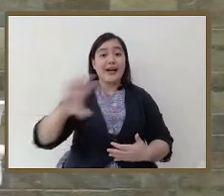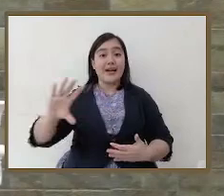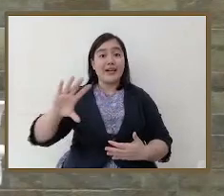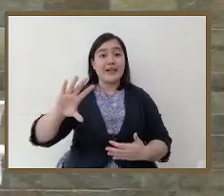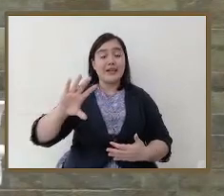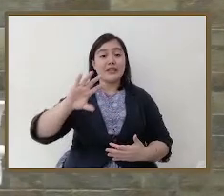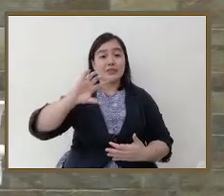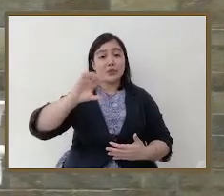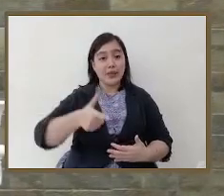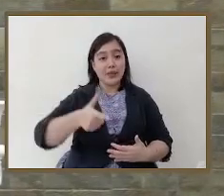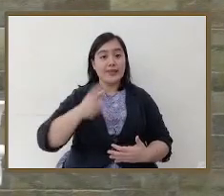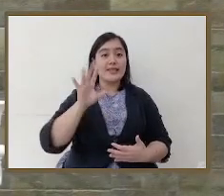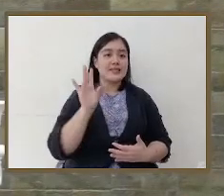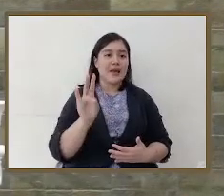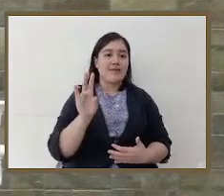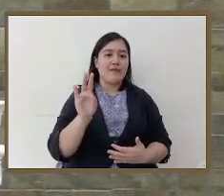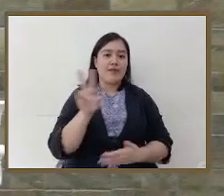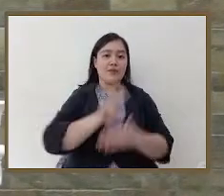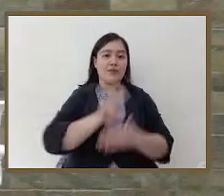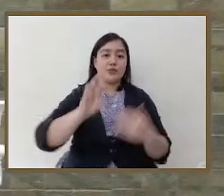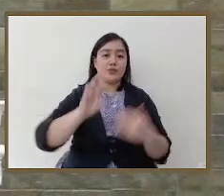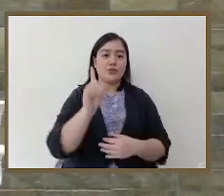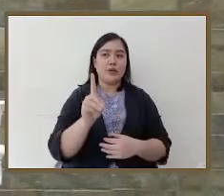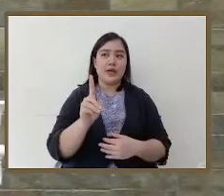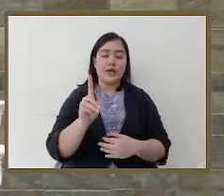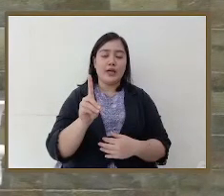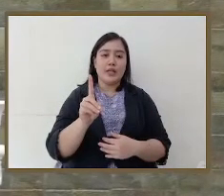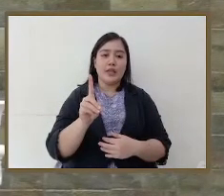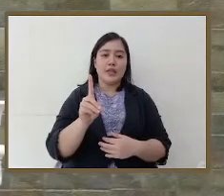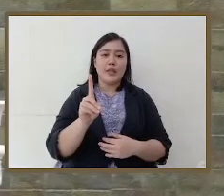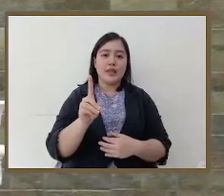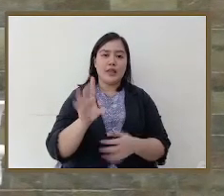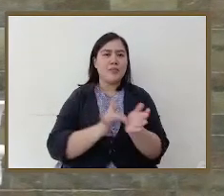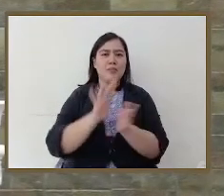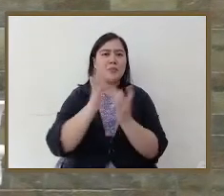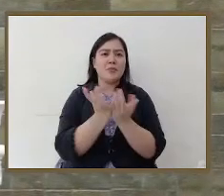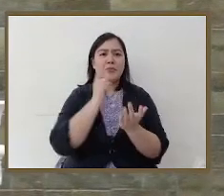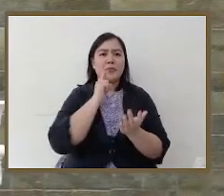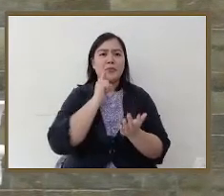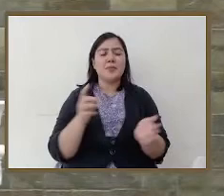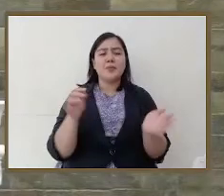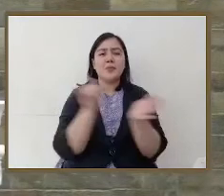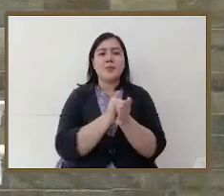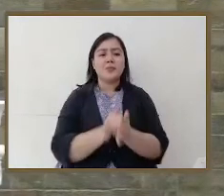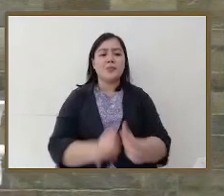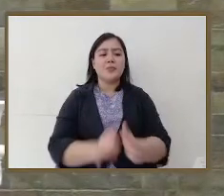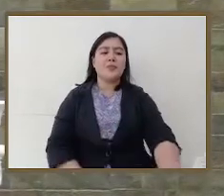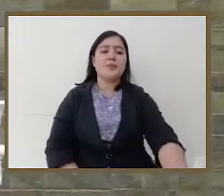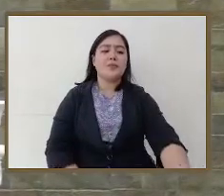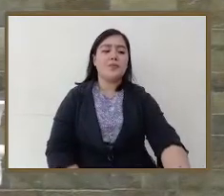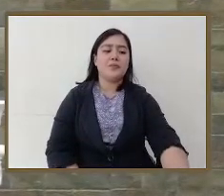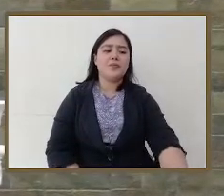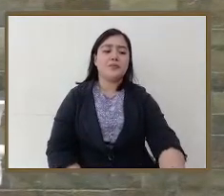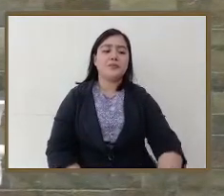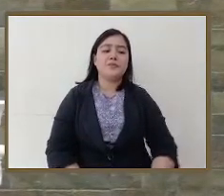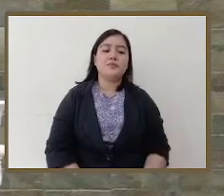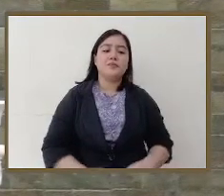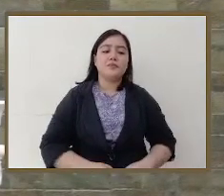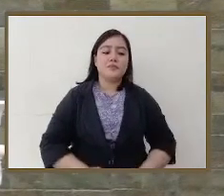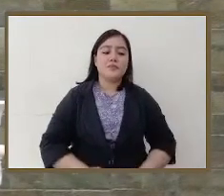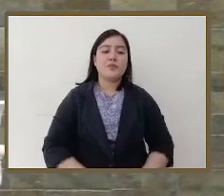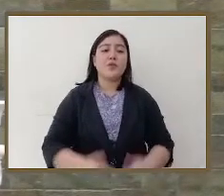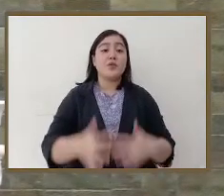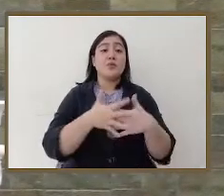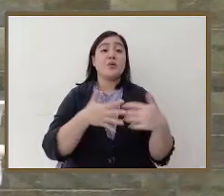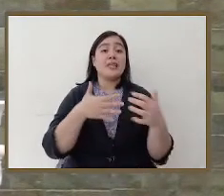And except the Lord, build a house. Grabe ho yung power ng except yan, kapatid. Ano man ang pagsisikap ng